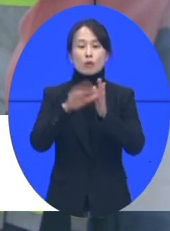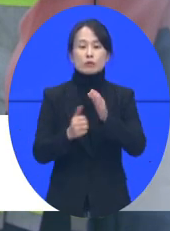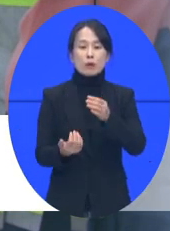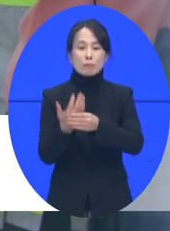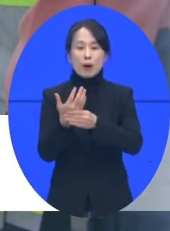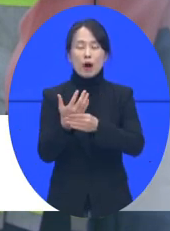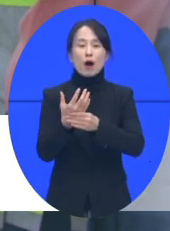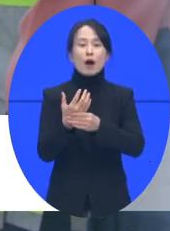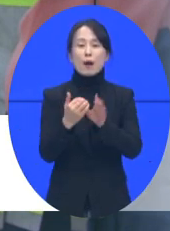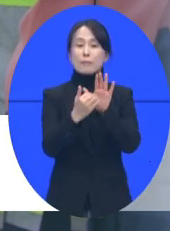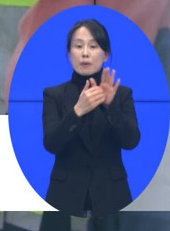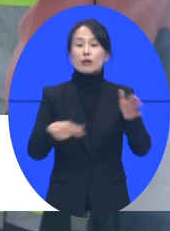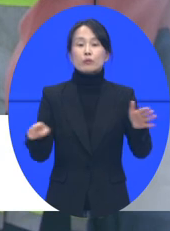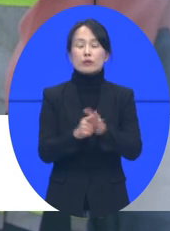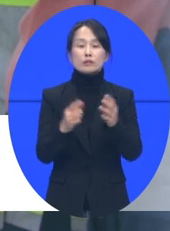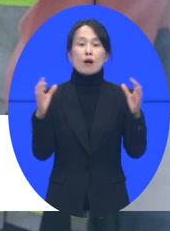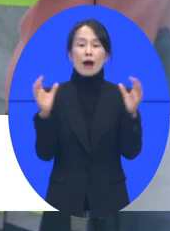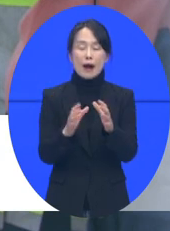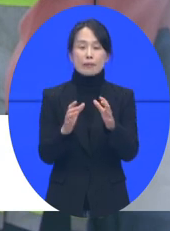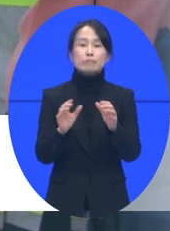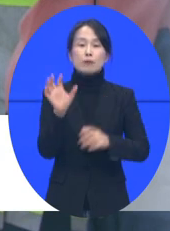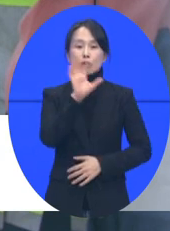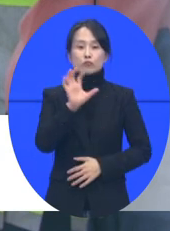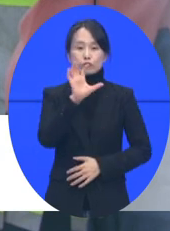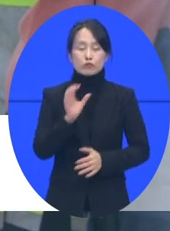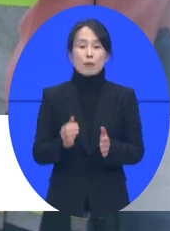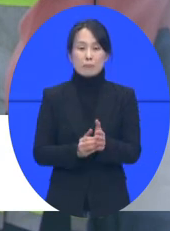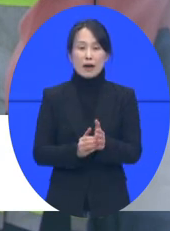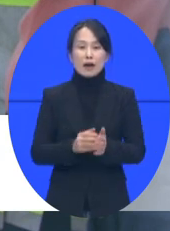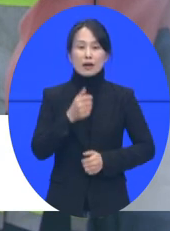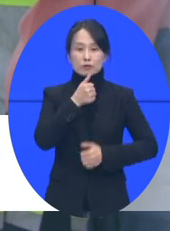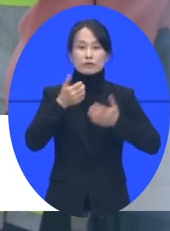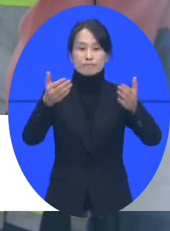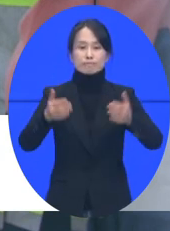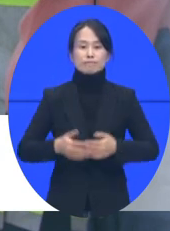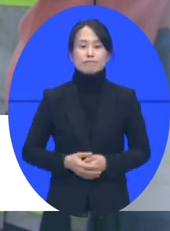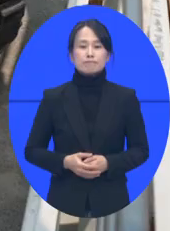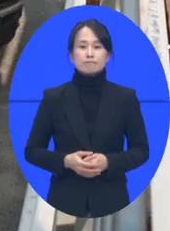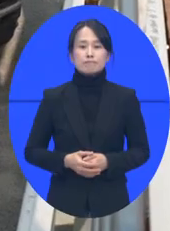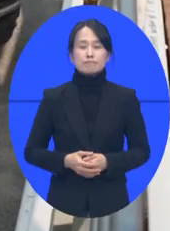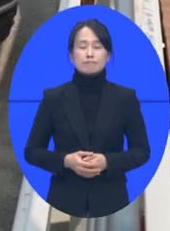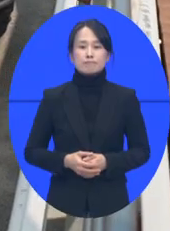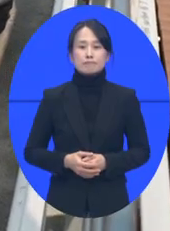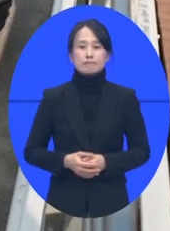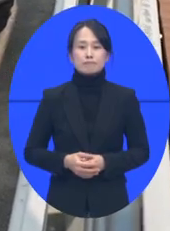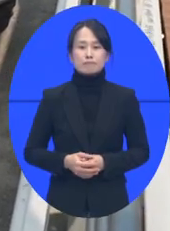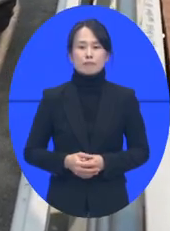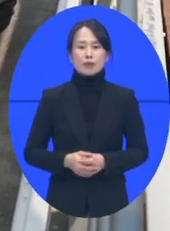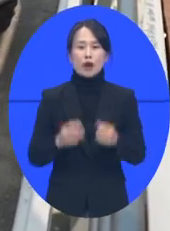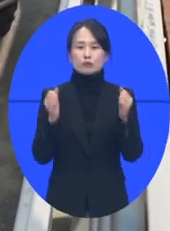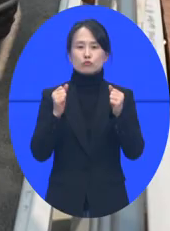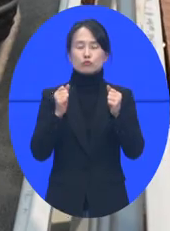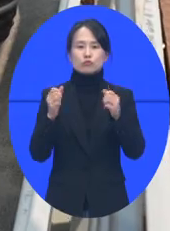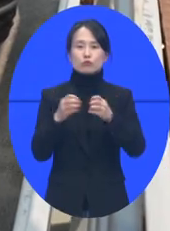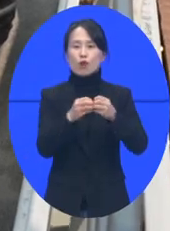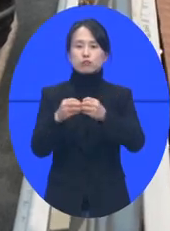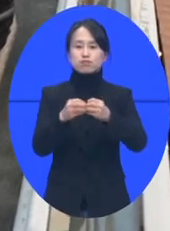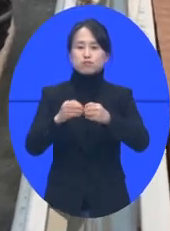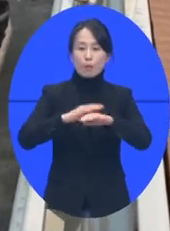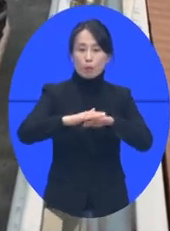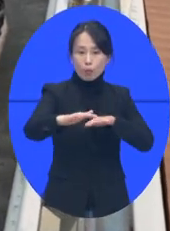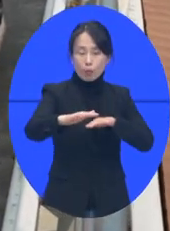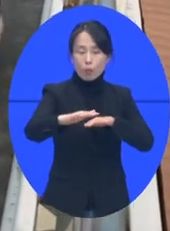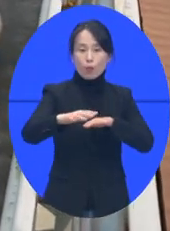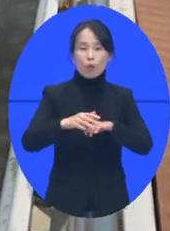위한 관계 기관의 합동 훈련이 실시됐습니다 서문영 기자입니다 한파로 얼어붙은 도로위